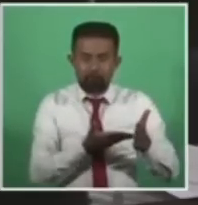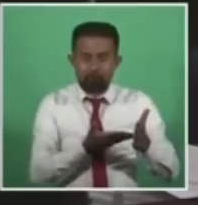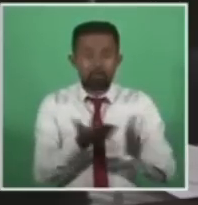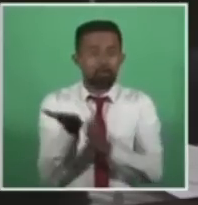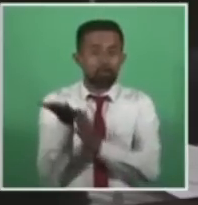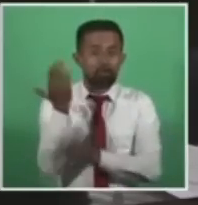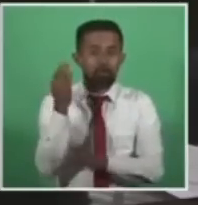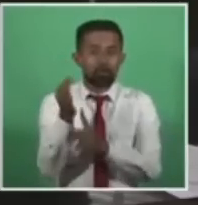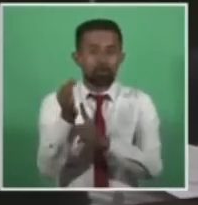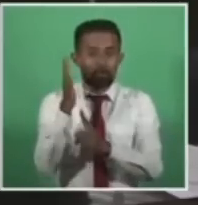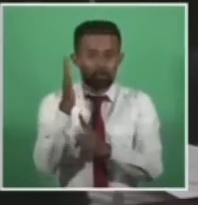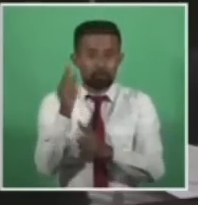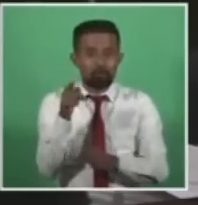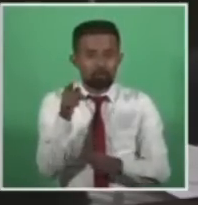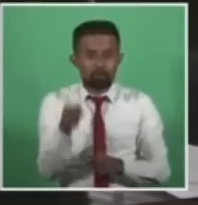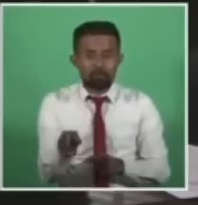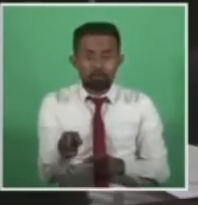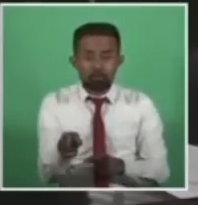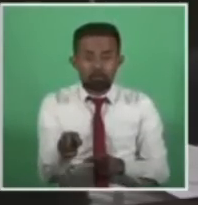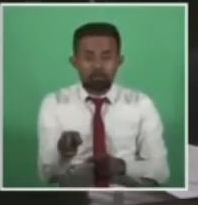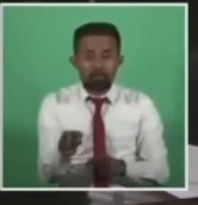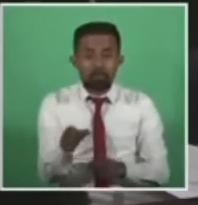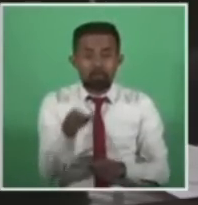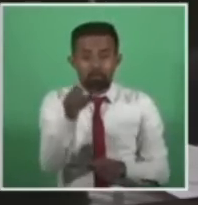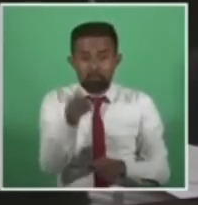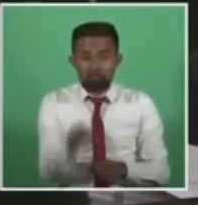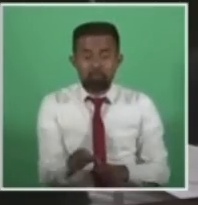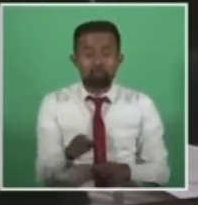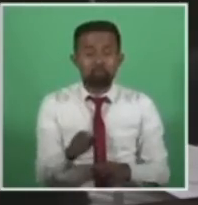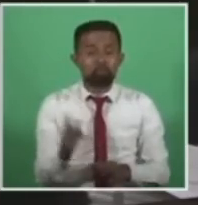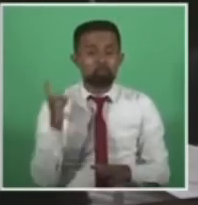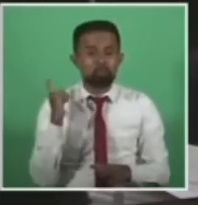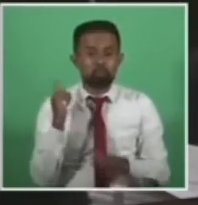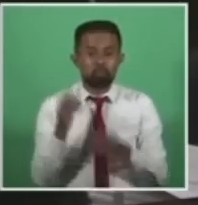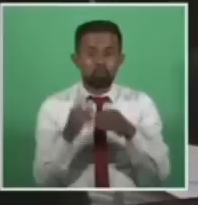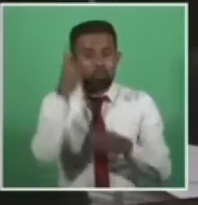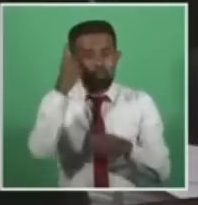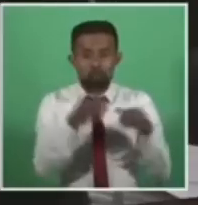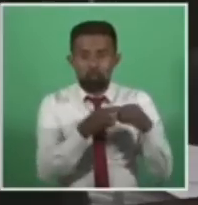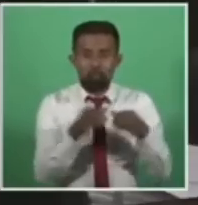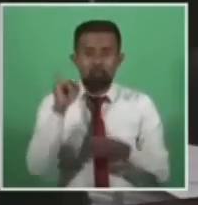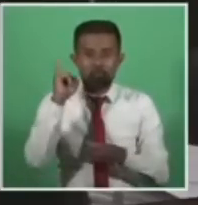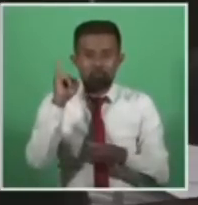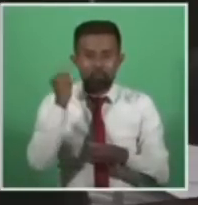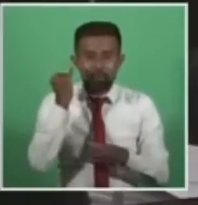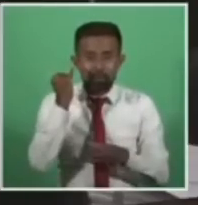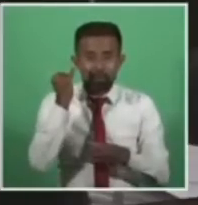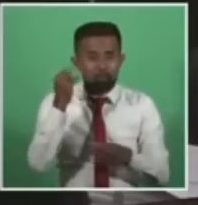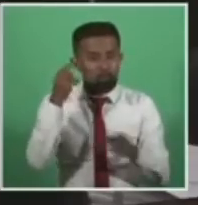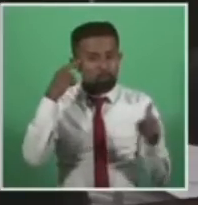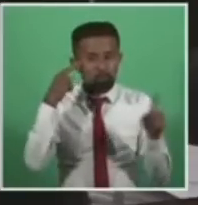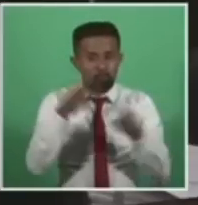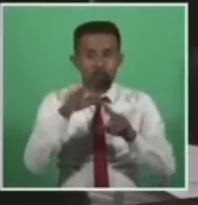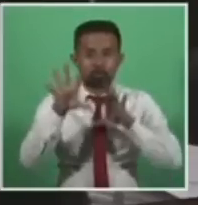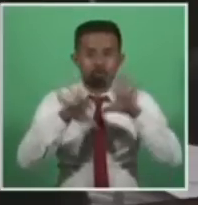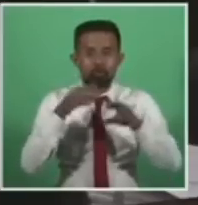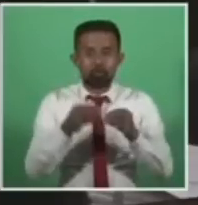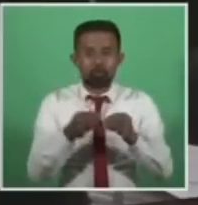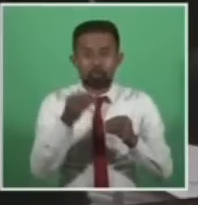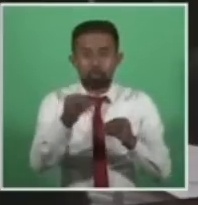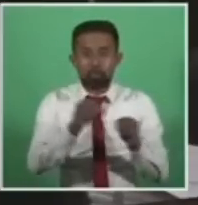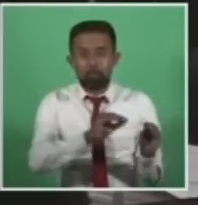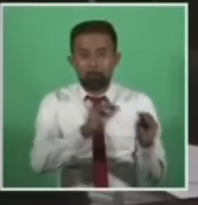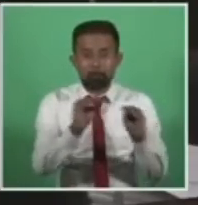හිටපු ජනාධිපතිවරයාට කිසිම කෙනෙක් කිසිම ආරක්ෂක අංශ හෝ බුද්ධි අංශ නිලධාරියෙක් මේ පිළිබඳව තොරතුරු ලැබුණායින්